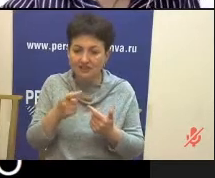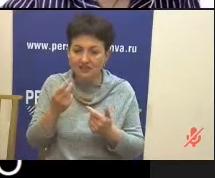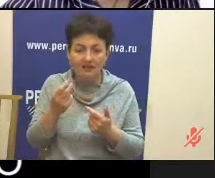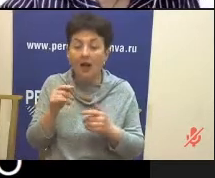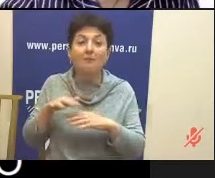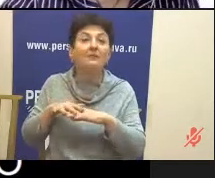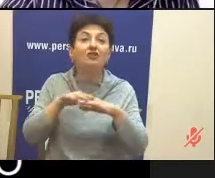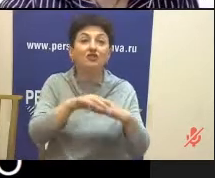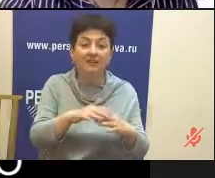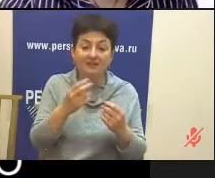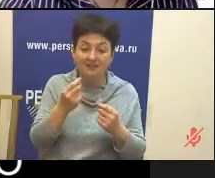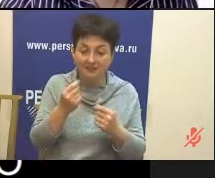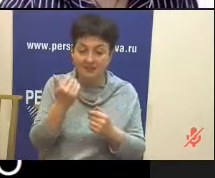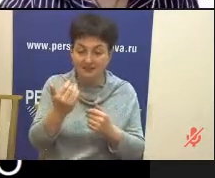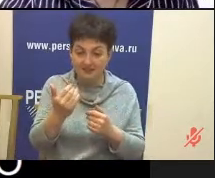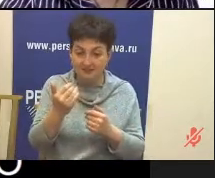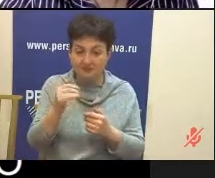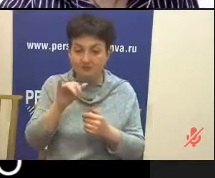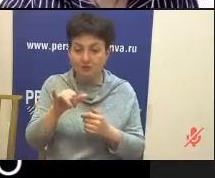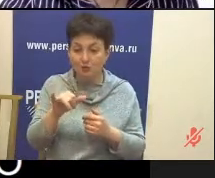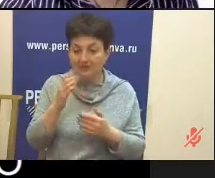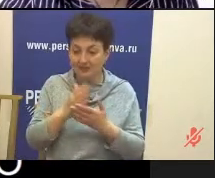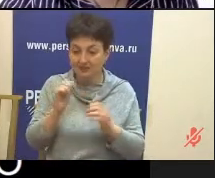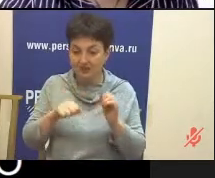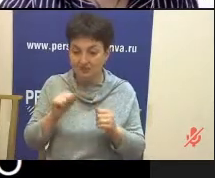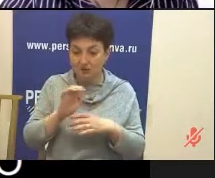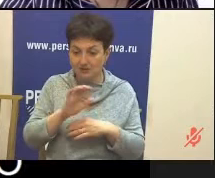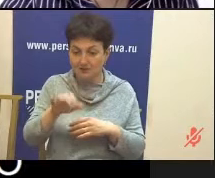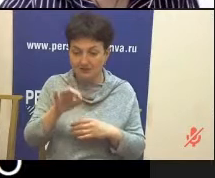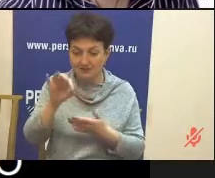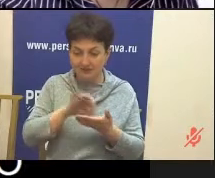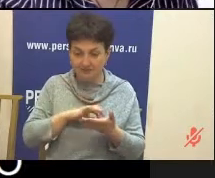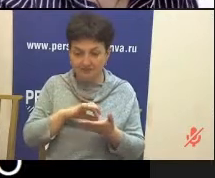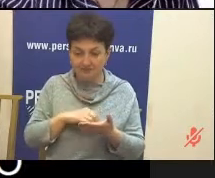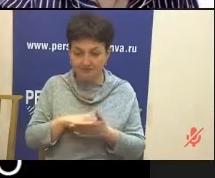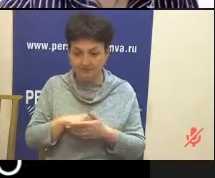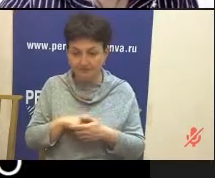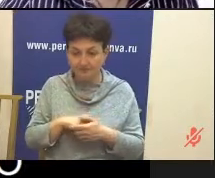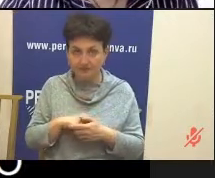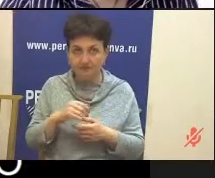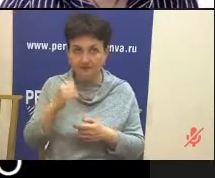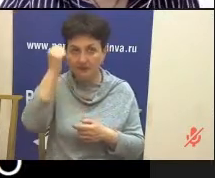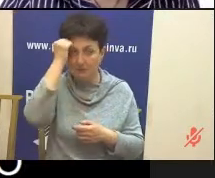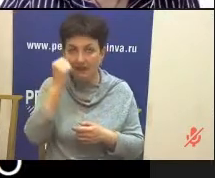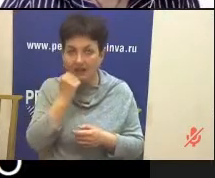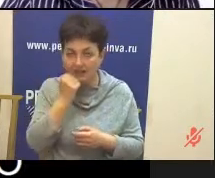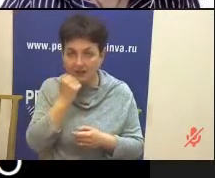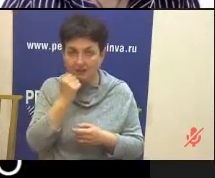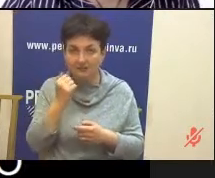Когда мы условно перечисляем деньги на вашем сайте, на вашей странице, у вас есть возможность отправить сразу